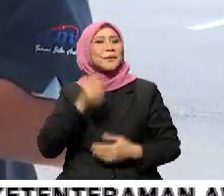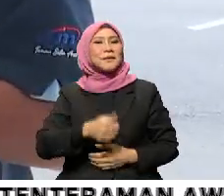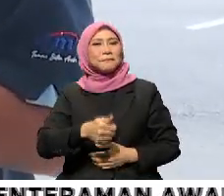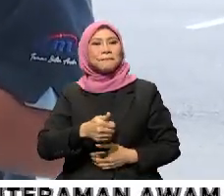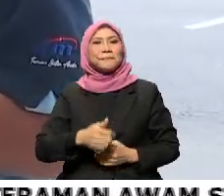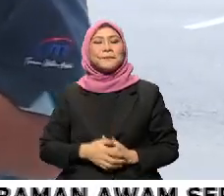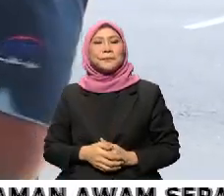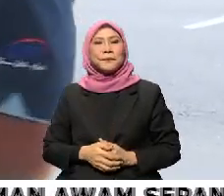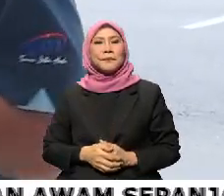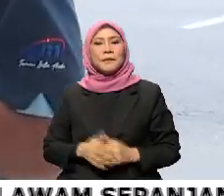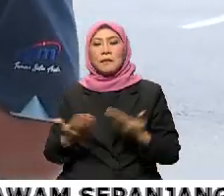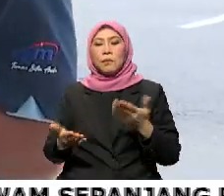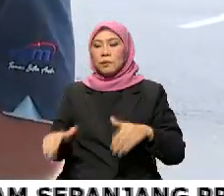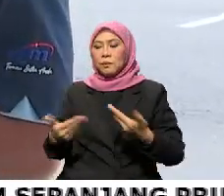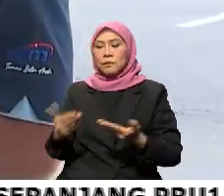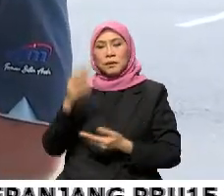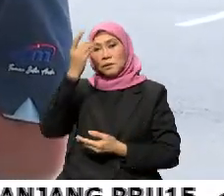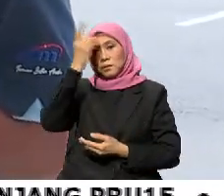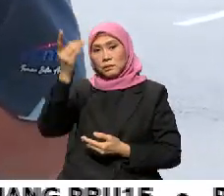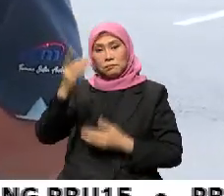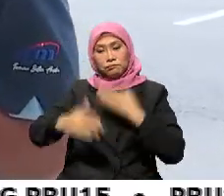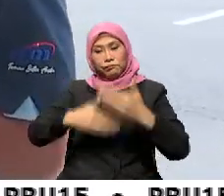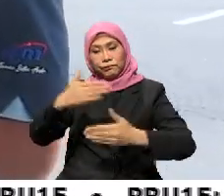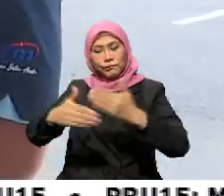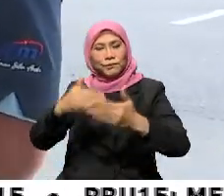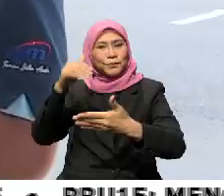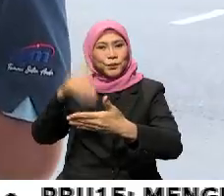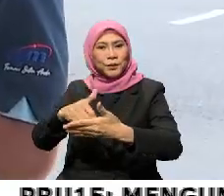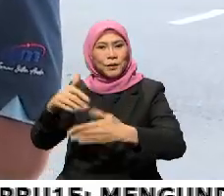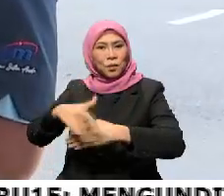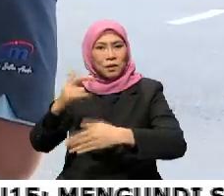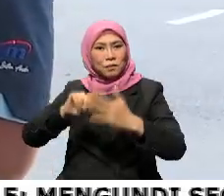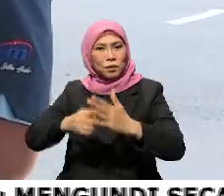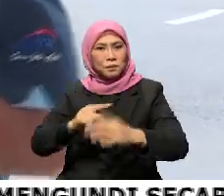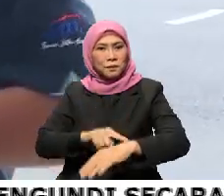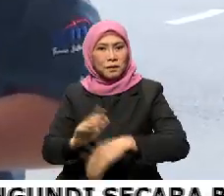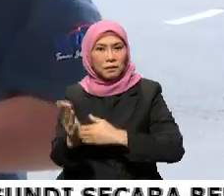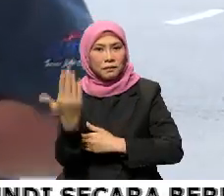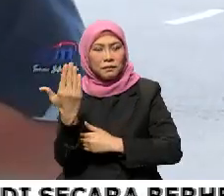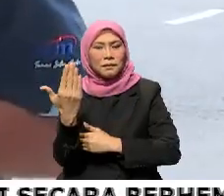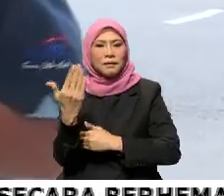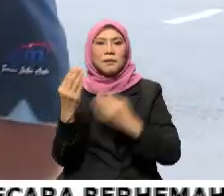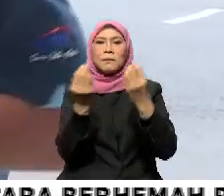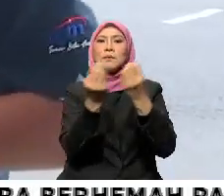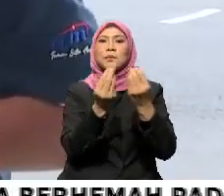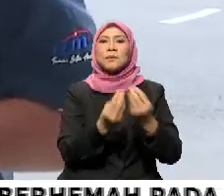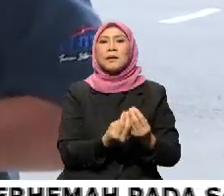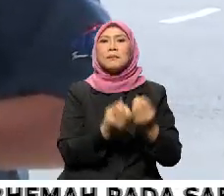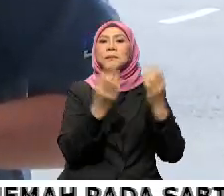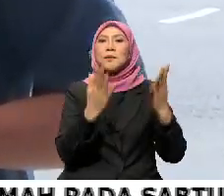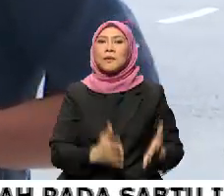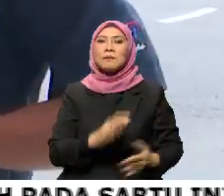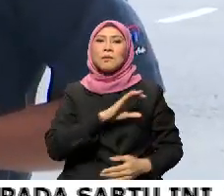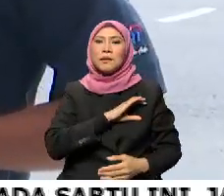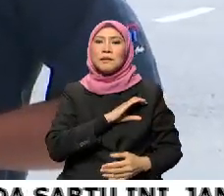mungkin bagaimana Datuk melihat perjalanan proses pengundian awal sejak pagi tadi dan berapakah jumlah anggota yang mengundi di Dewan Serbaguna